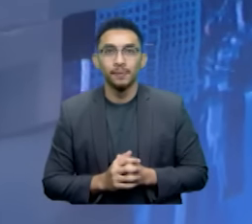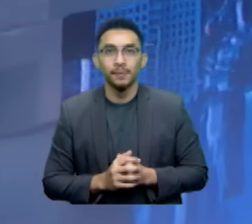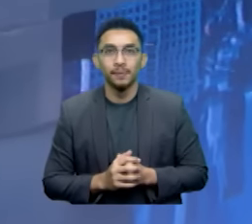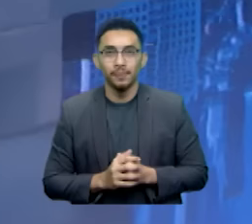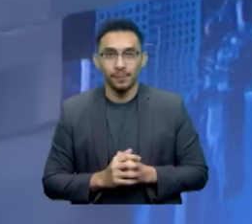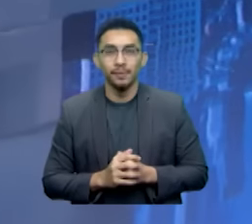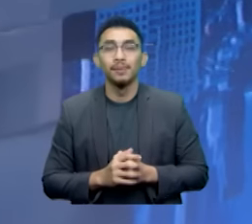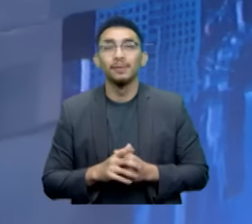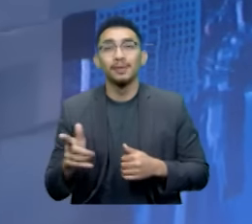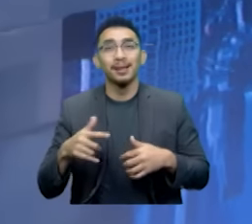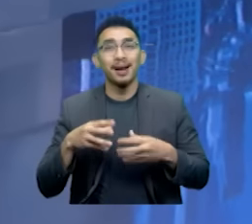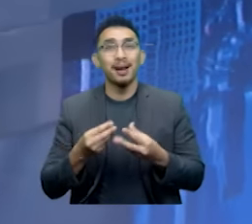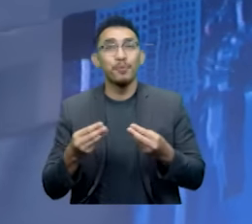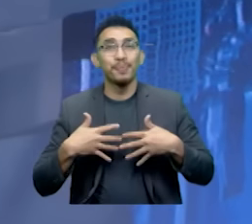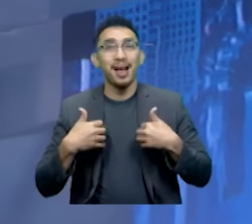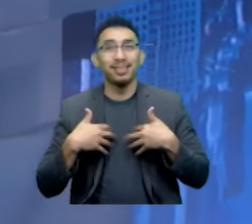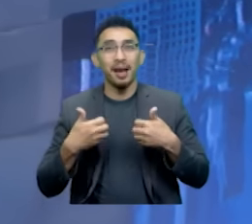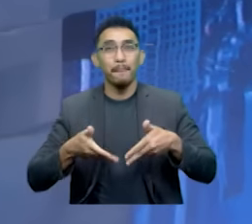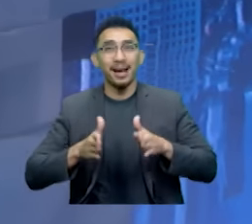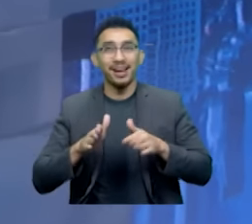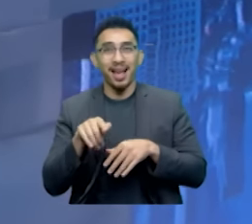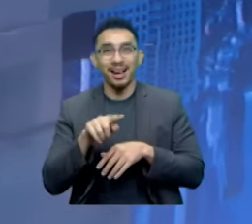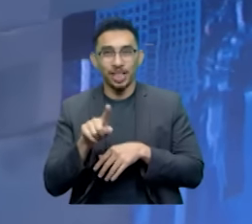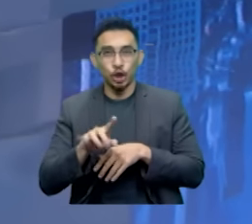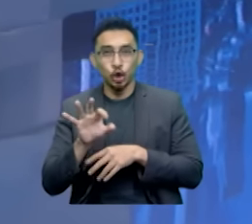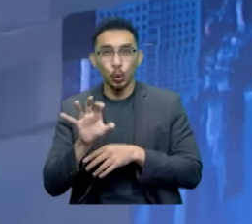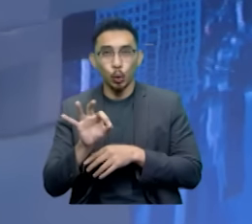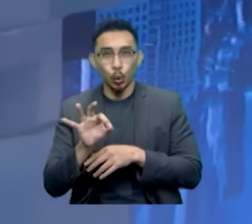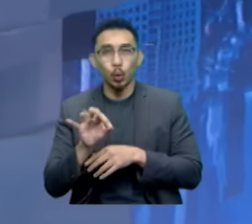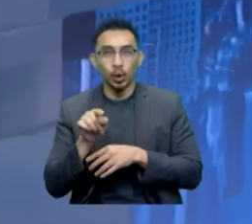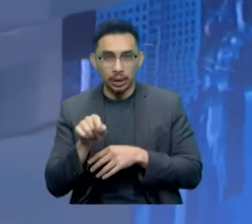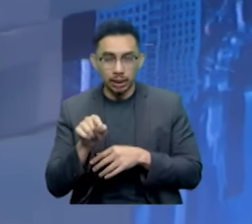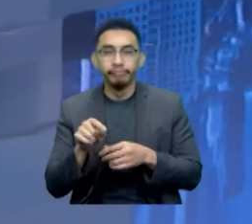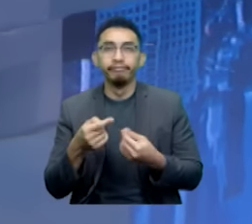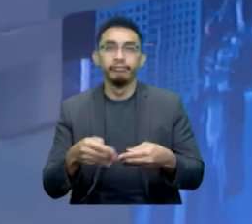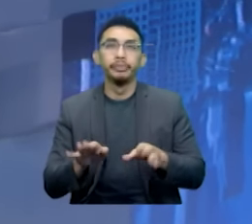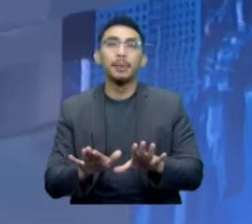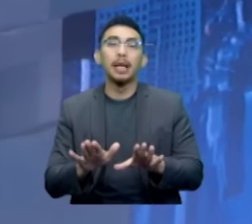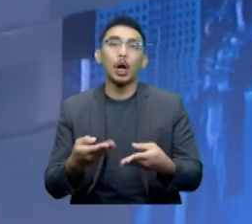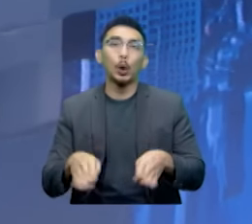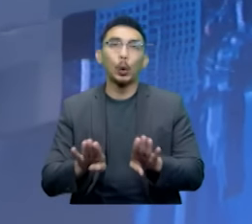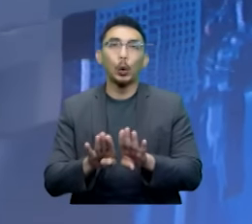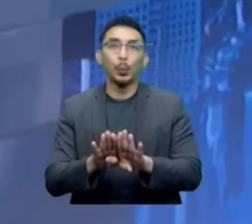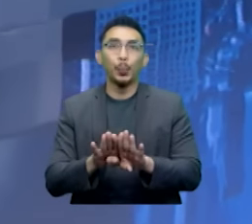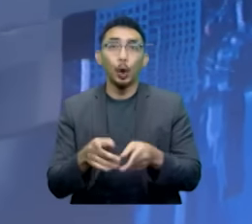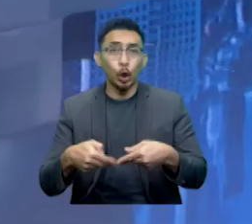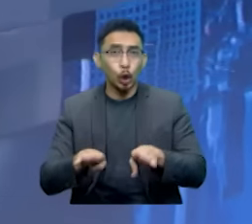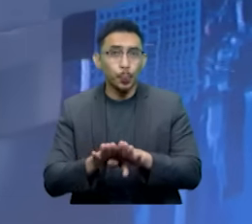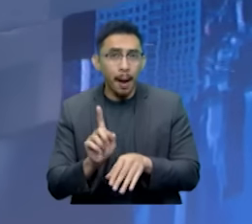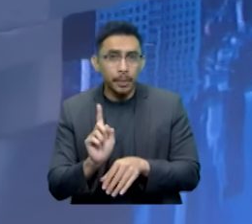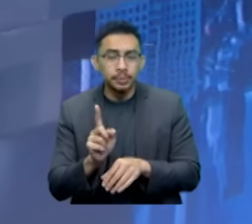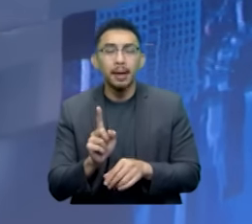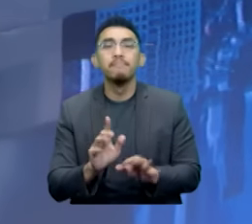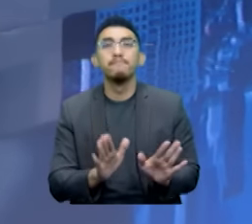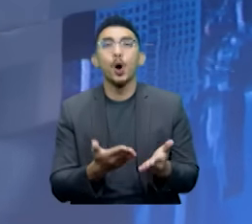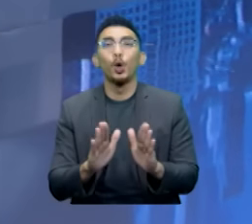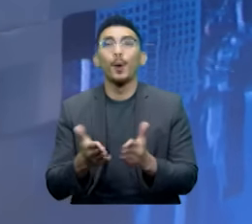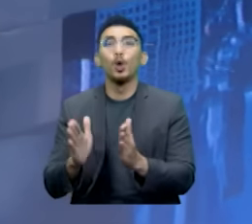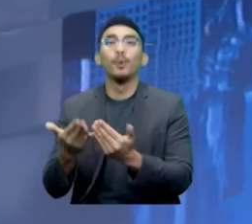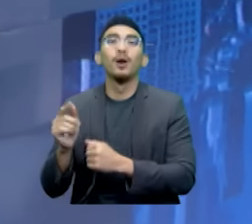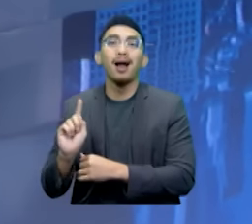Pemirsa, Taman Satwa Medan atau Meda Zoo di kawasan Medan Tuntungan Kota Medan ditutup sementara. Penutupan dilakukan karena akan